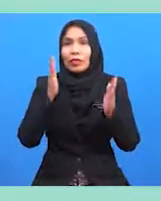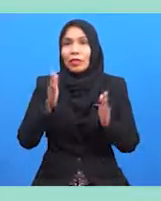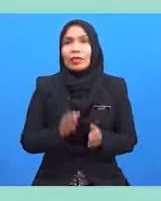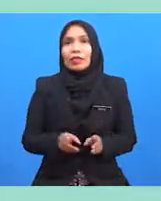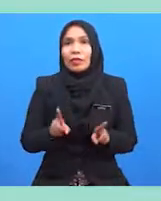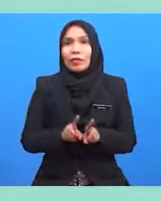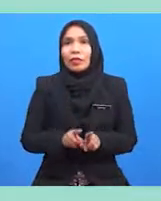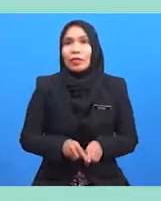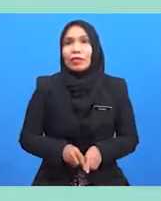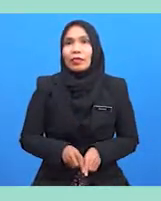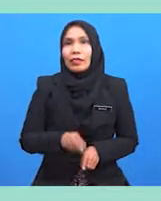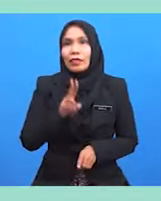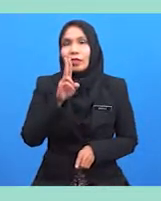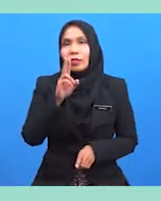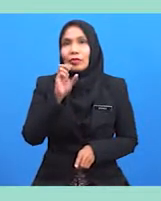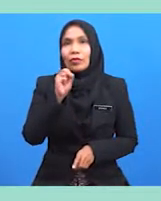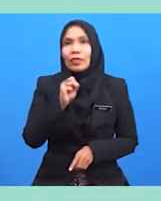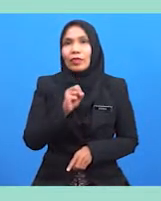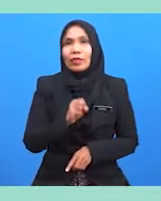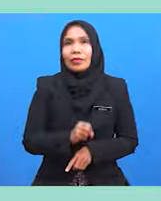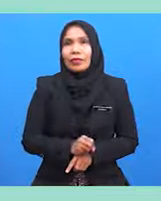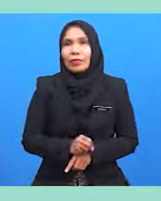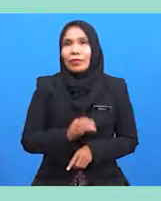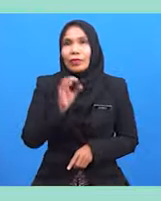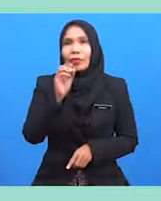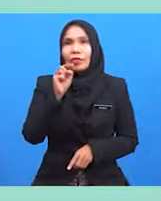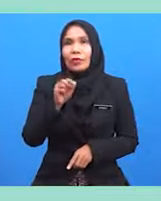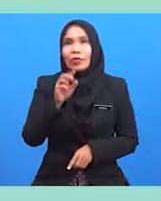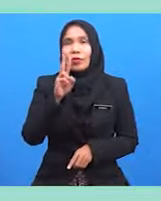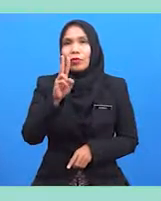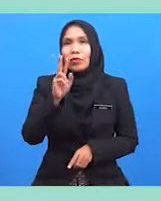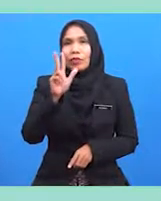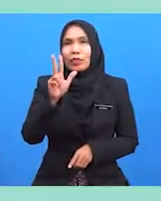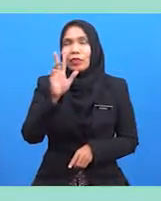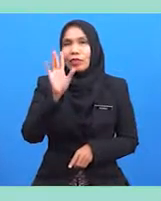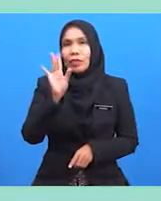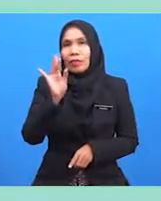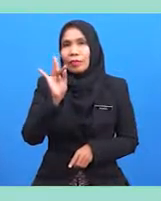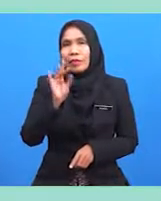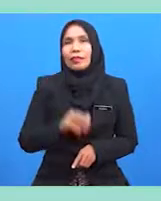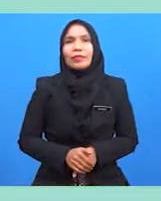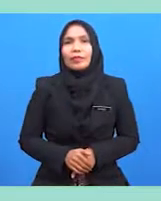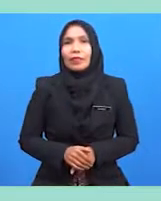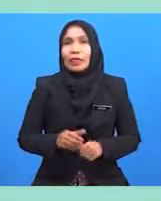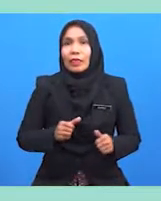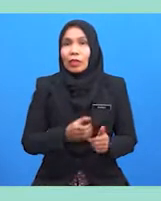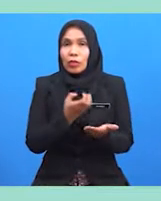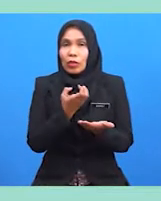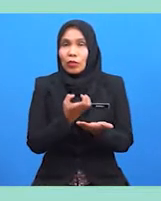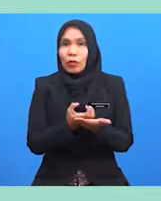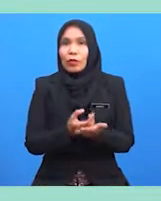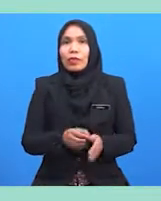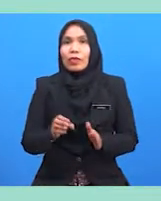0.238. Kadar ini sentiasa berubah mengikut keadaan ekonomi semasa. Tahukah